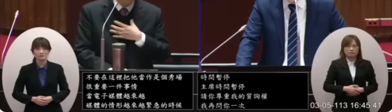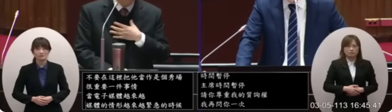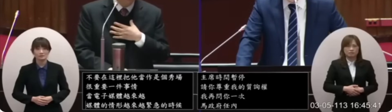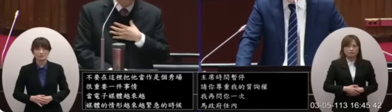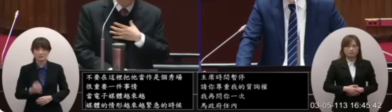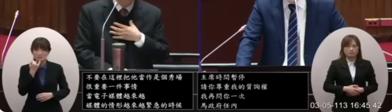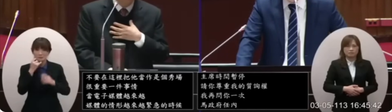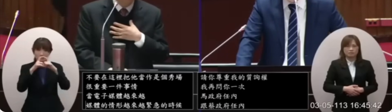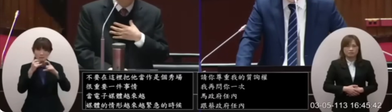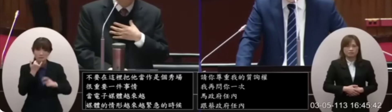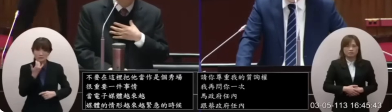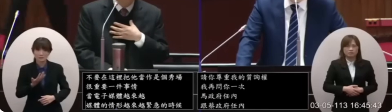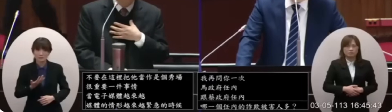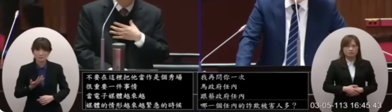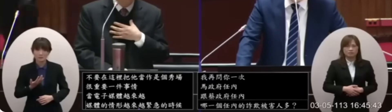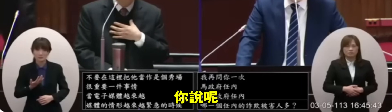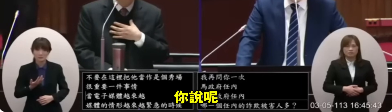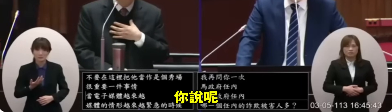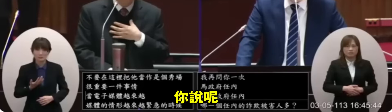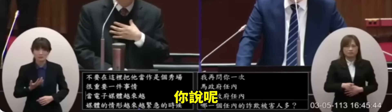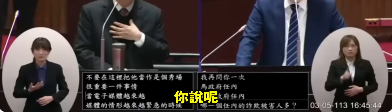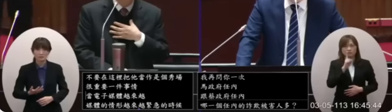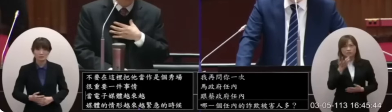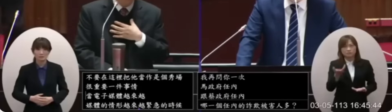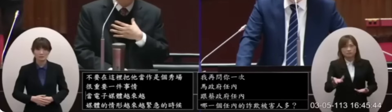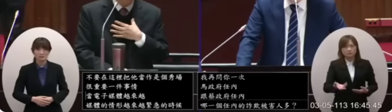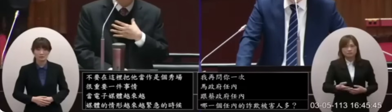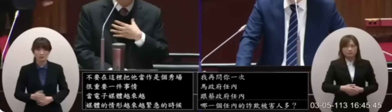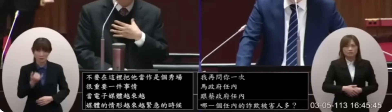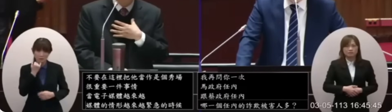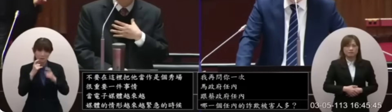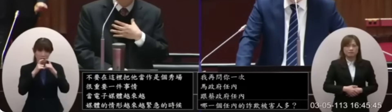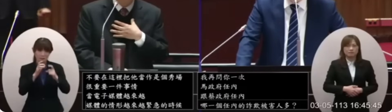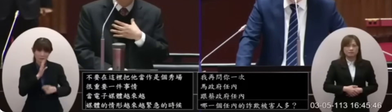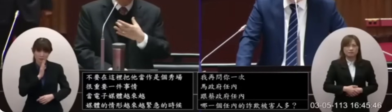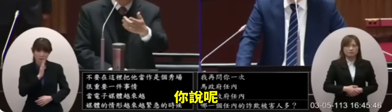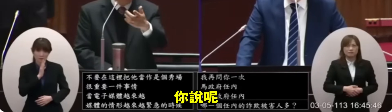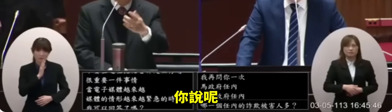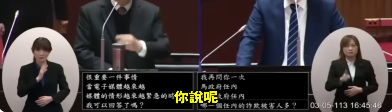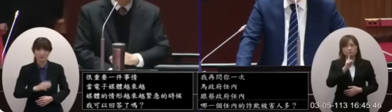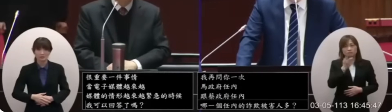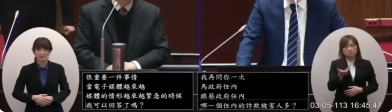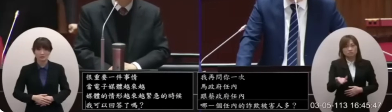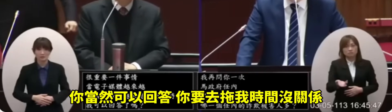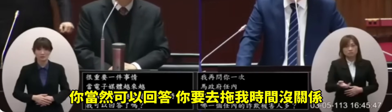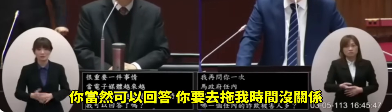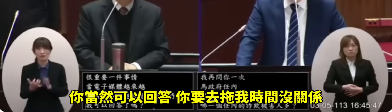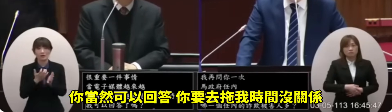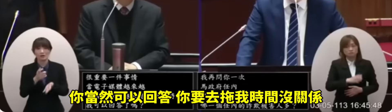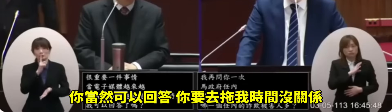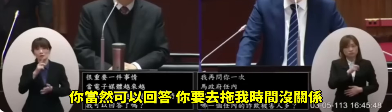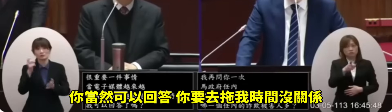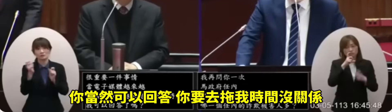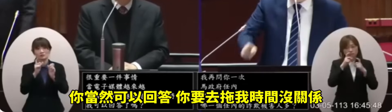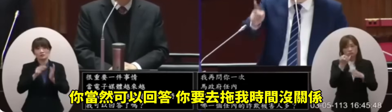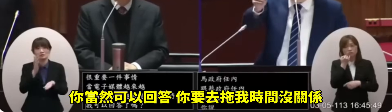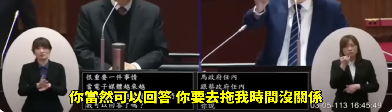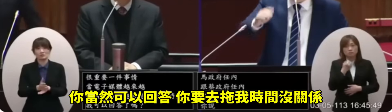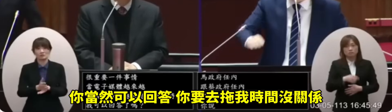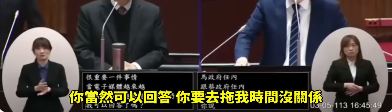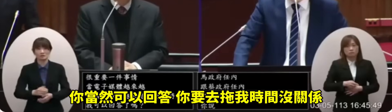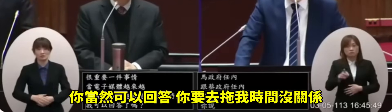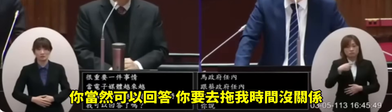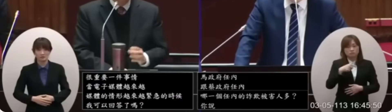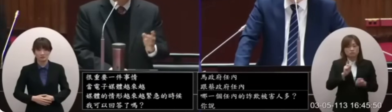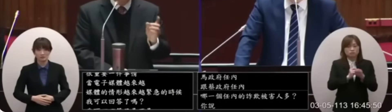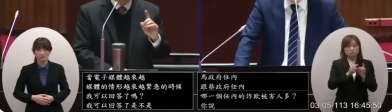我可以回答了吗？ 你说呢？ 我可以回答了，是不是？ 你说呢？ 你不是叫我暂停？ 你当然可以回答。 好， 你要去拖我